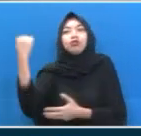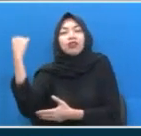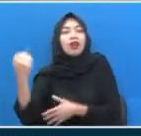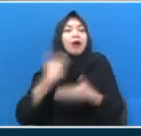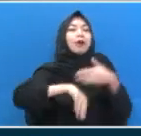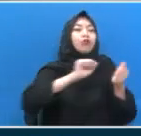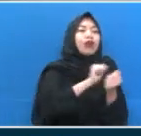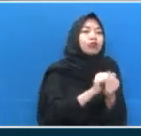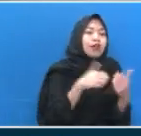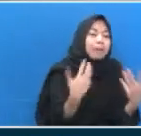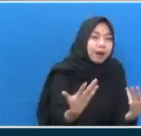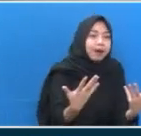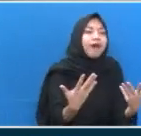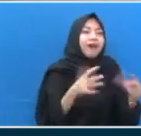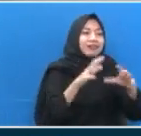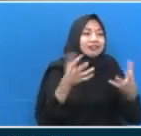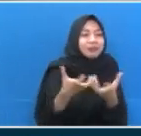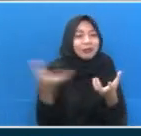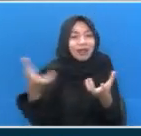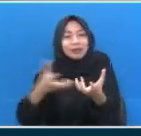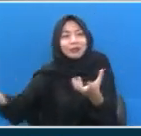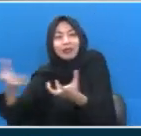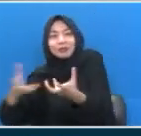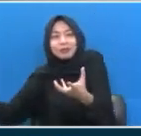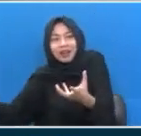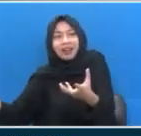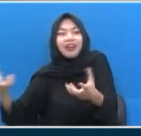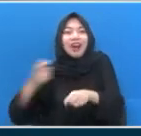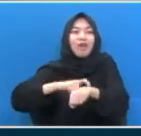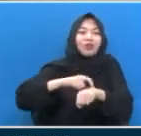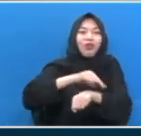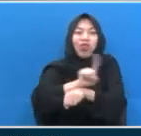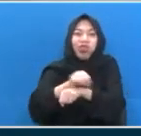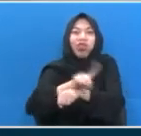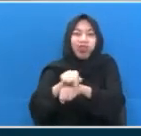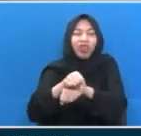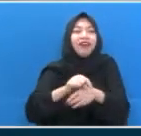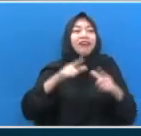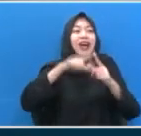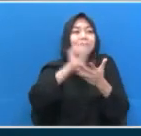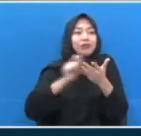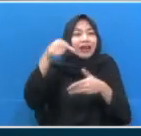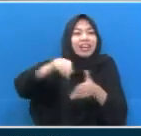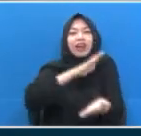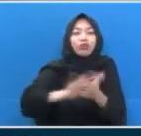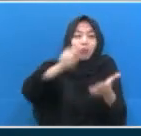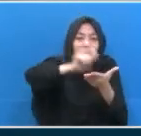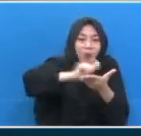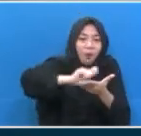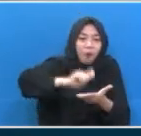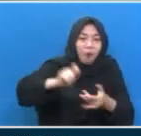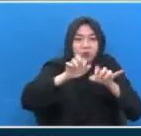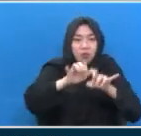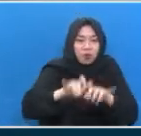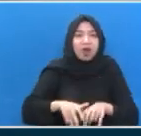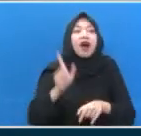verifikasi itu yang membutuhkan waktu itu loh sehingga untuk mempermudah secara administrasi besok hari ini kita serahkan karena banyak barang